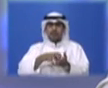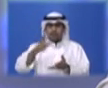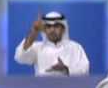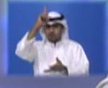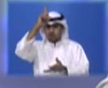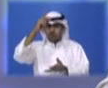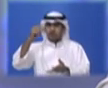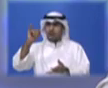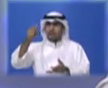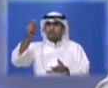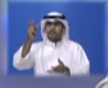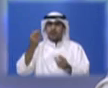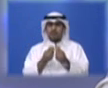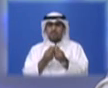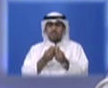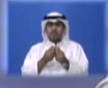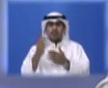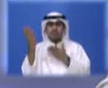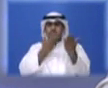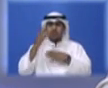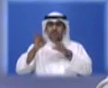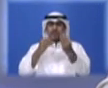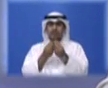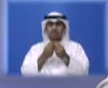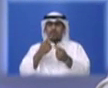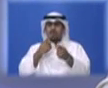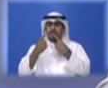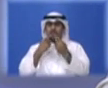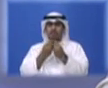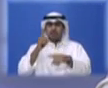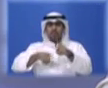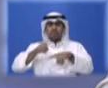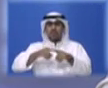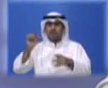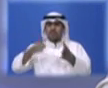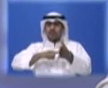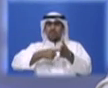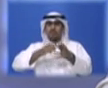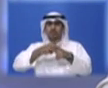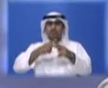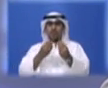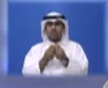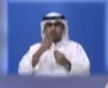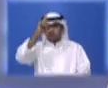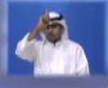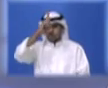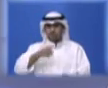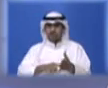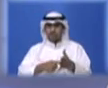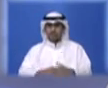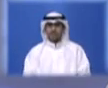الكويتيين الدارسين في الأردن، والتي ناقشت عددا من القضايا المتعلقة بالطلبة الكويتيين في الجامعات الأردنية.